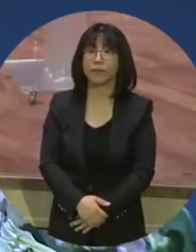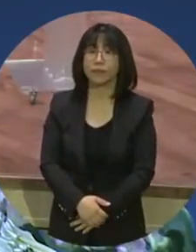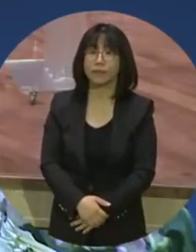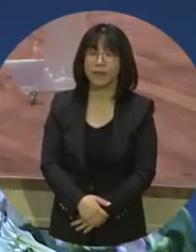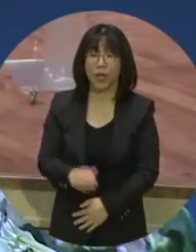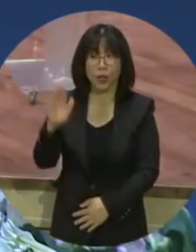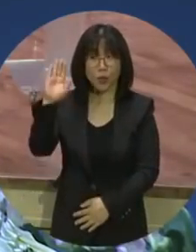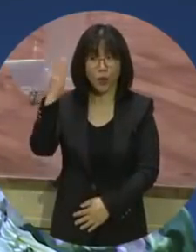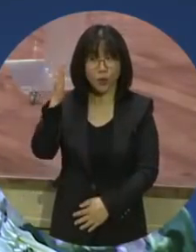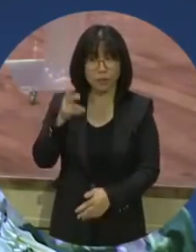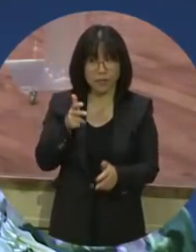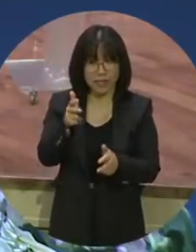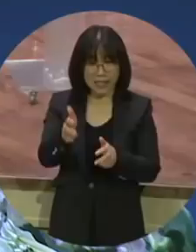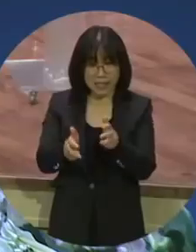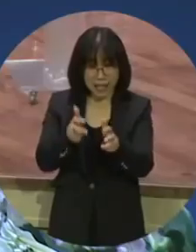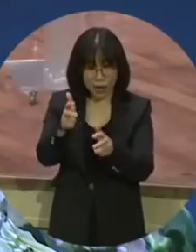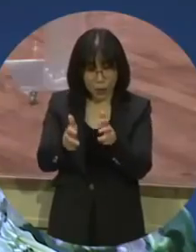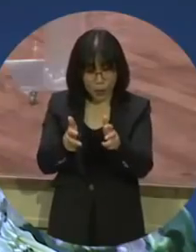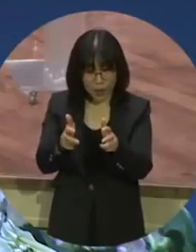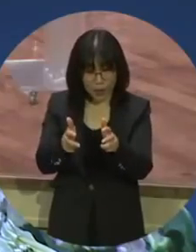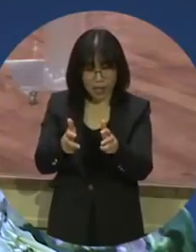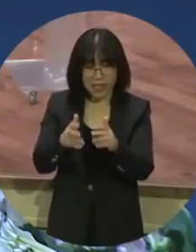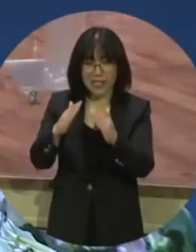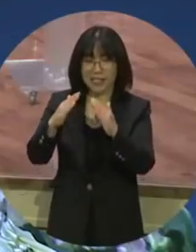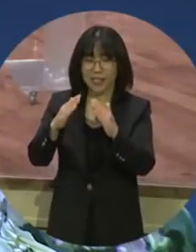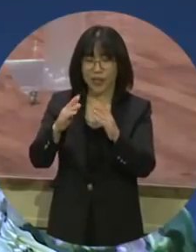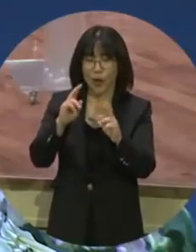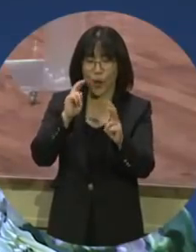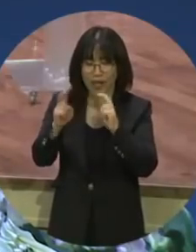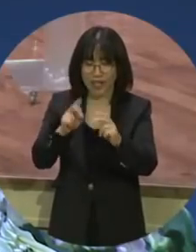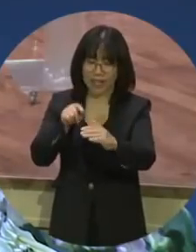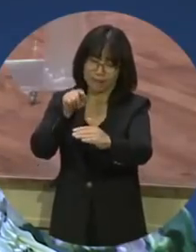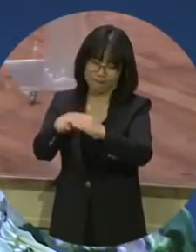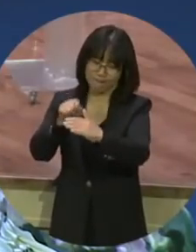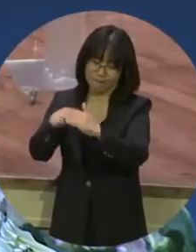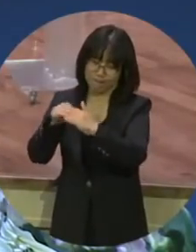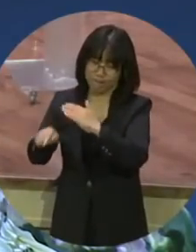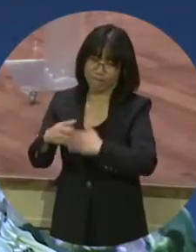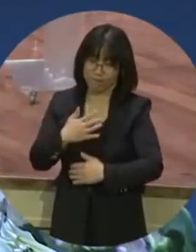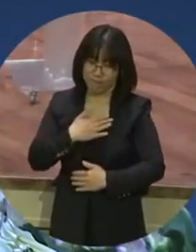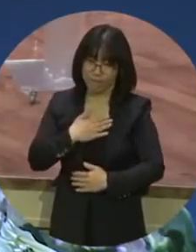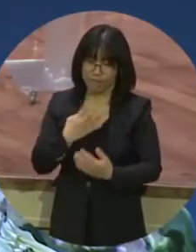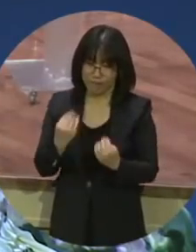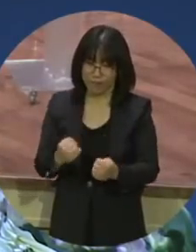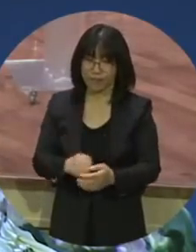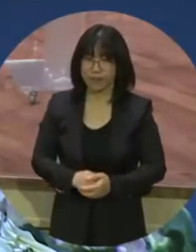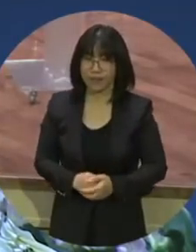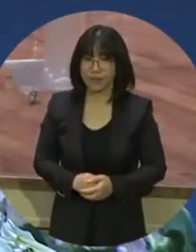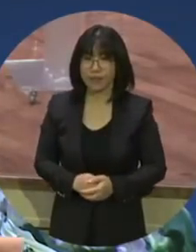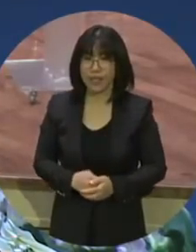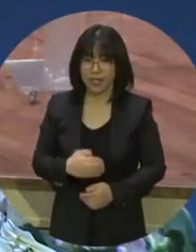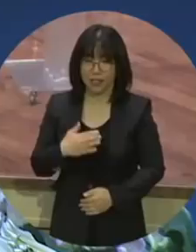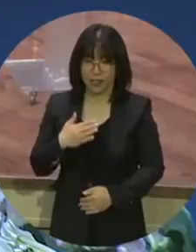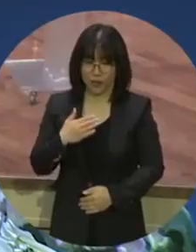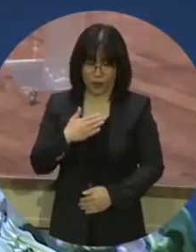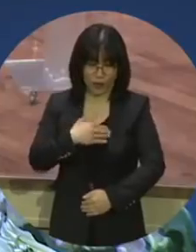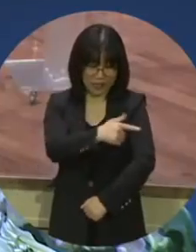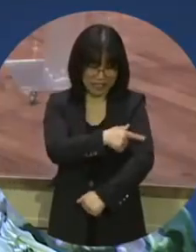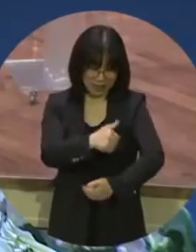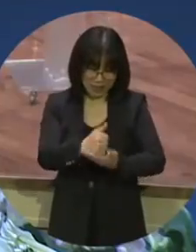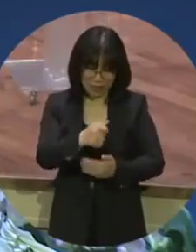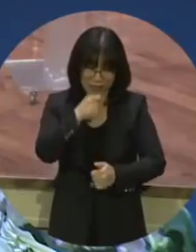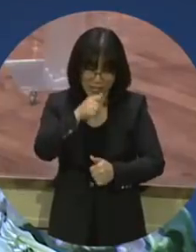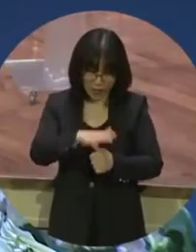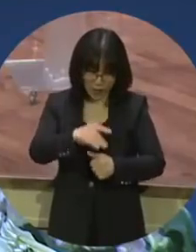최근에 산업 현장 이제 신방 캠프를 진행하면서 많은 산업 현장들을 이제 가보게 됐는데, 주로 이제 우리 집사님들, 안수